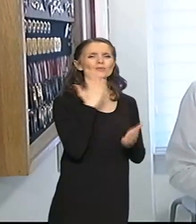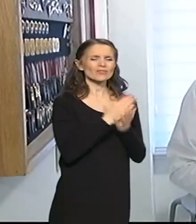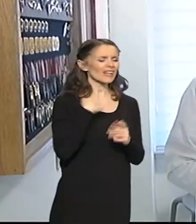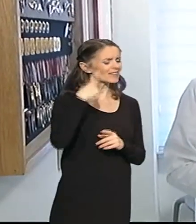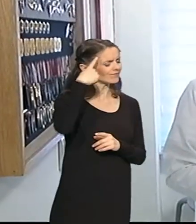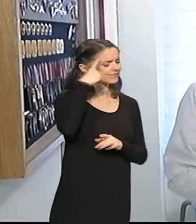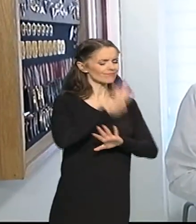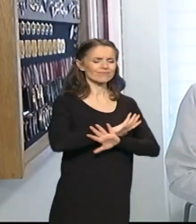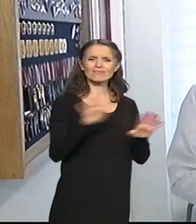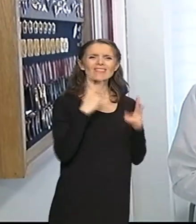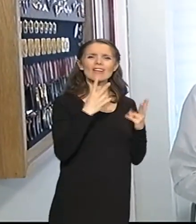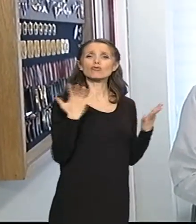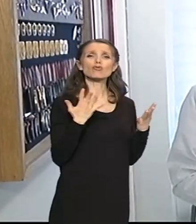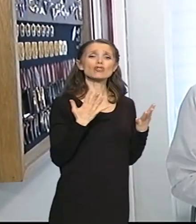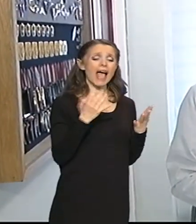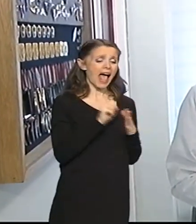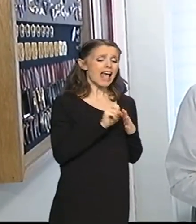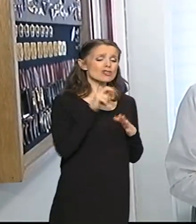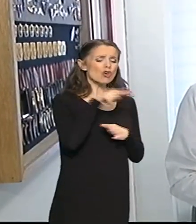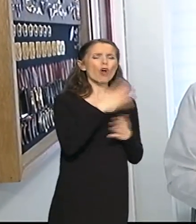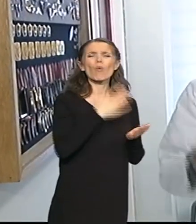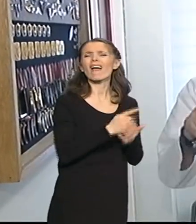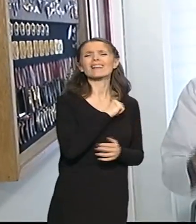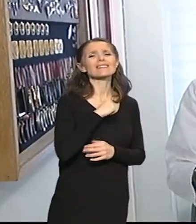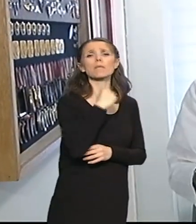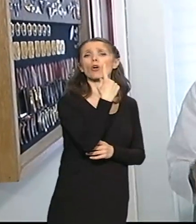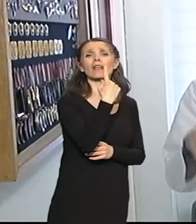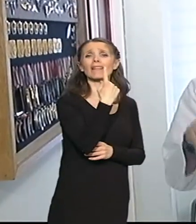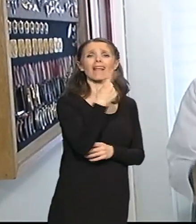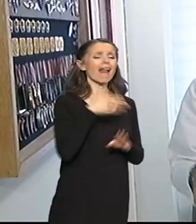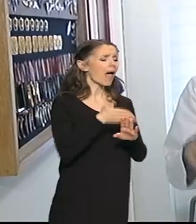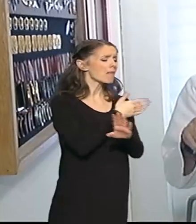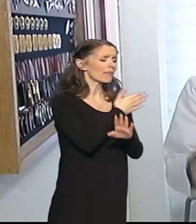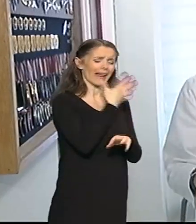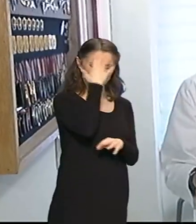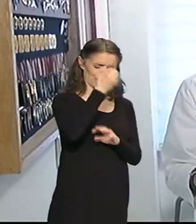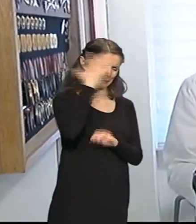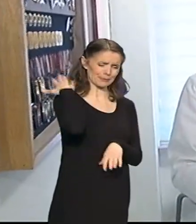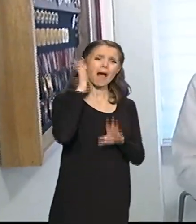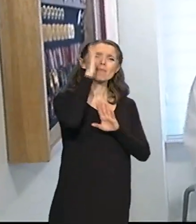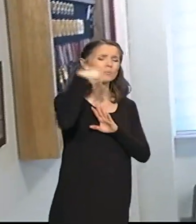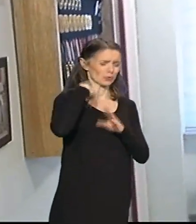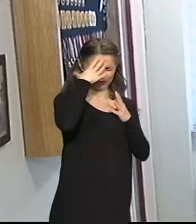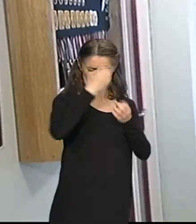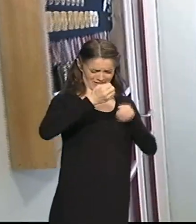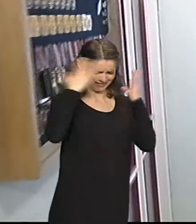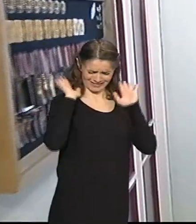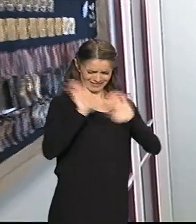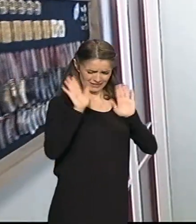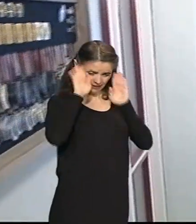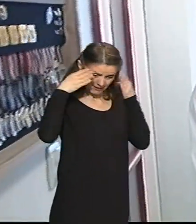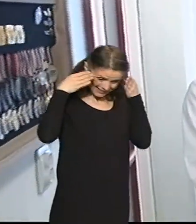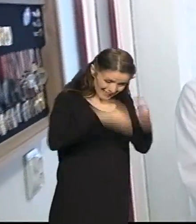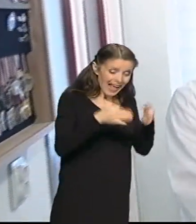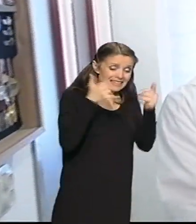je postoji uvek samo jedan skok. Znači, to je ovaj skok koji ćeš sada skakati. Prethodni skokovi kao